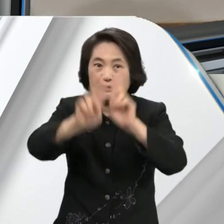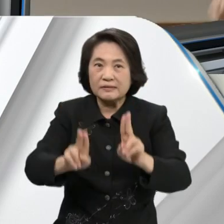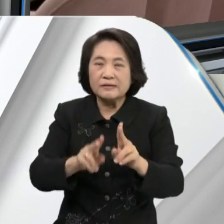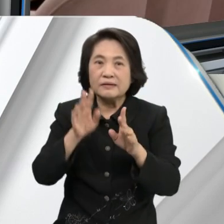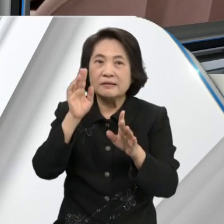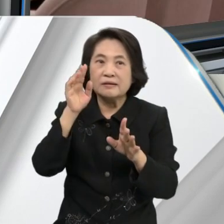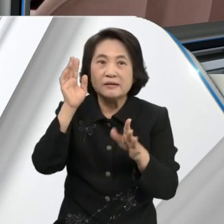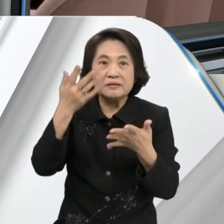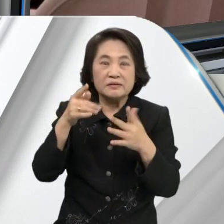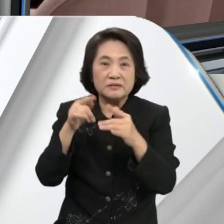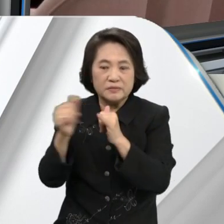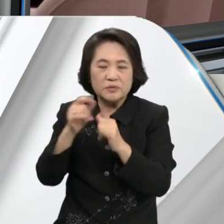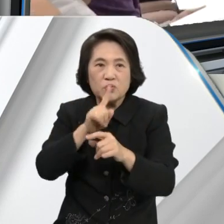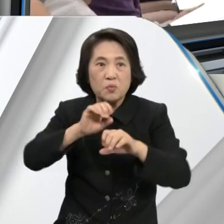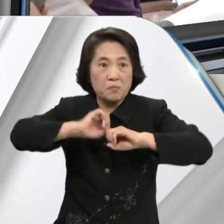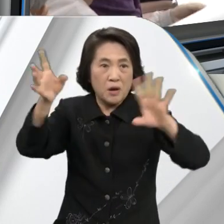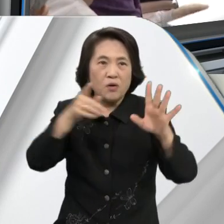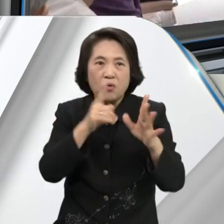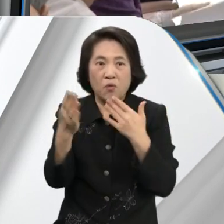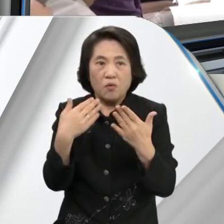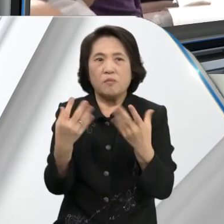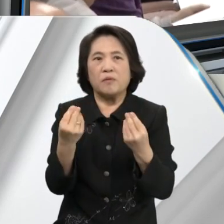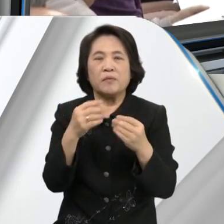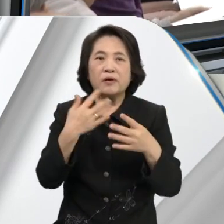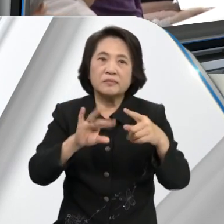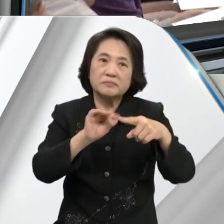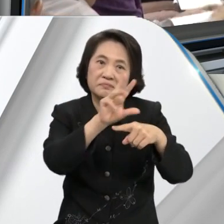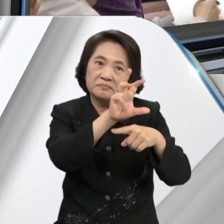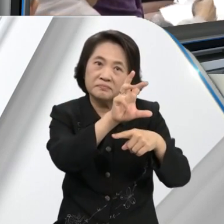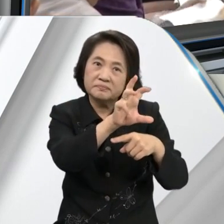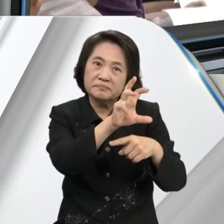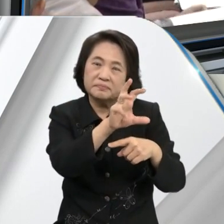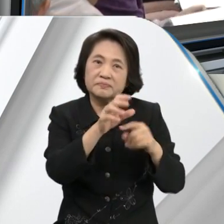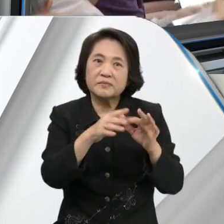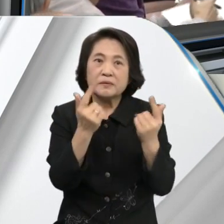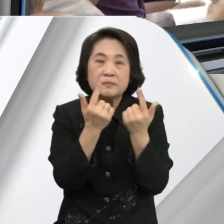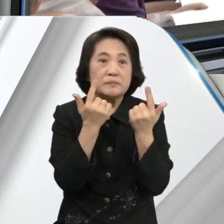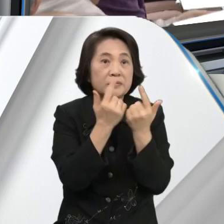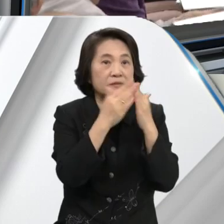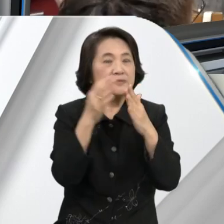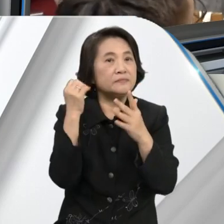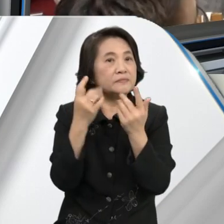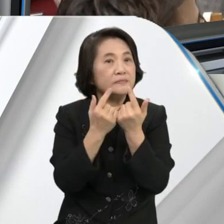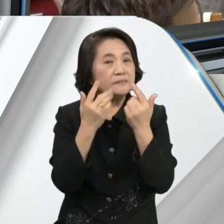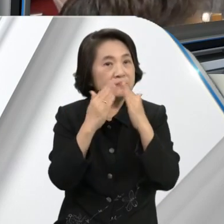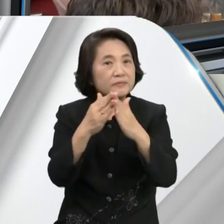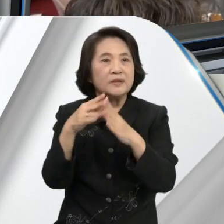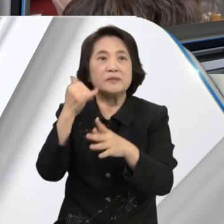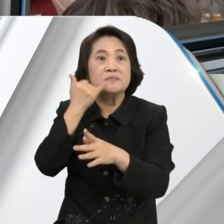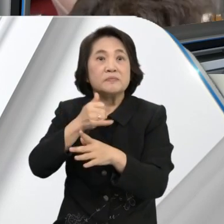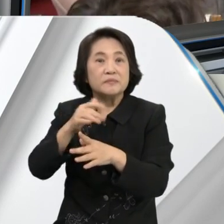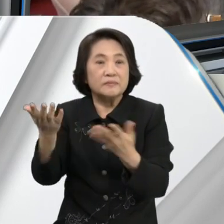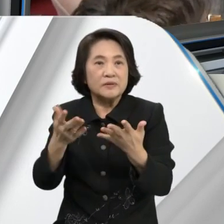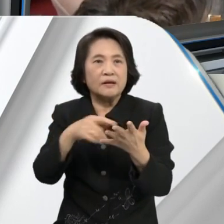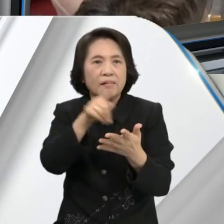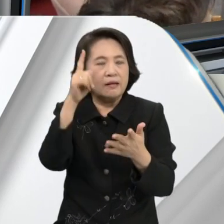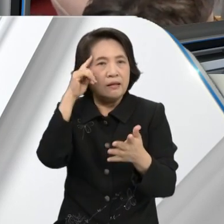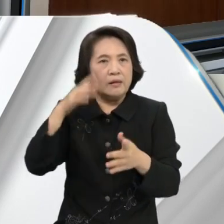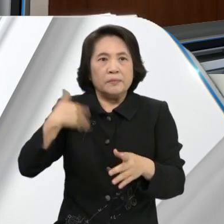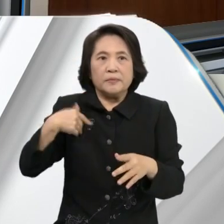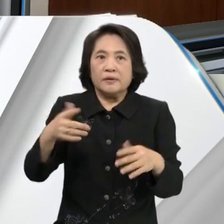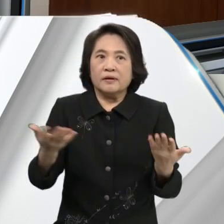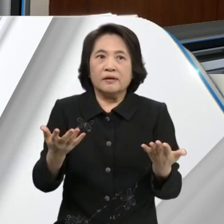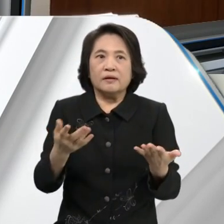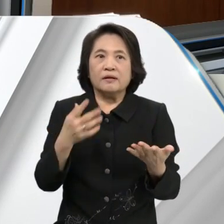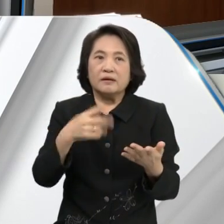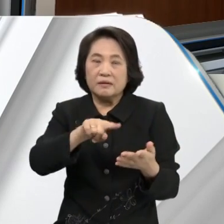推铁无让民众公开自行，韩国就白上改白白几个民众唔抵两件案呢？韩国